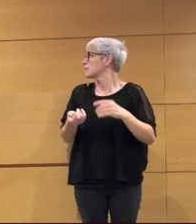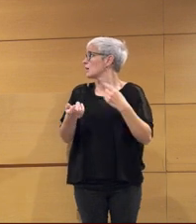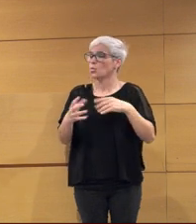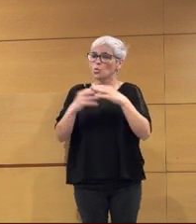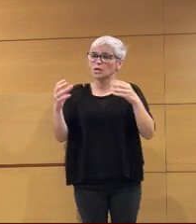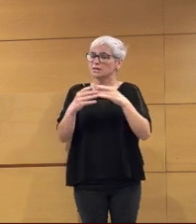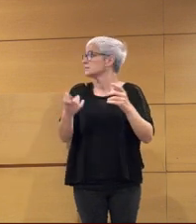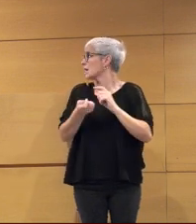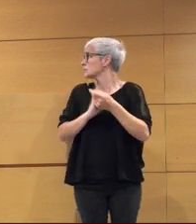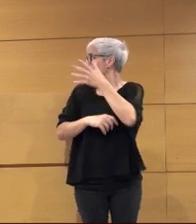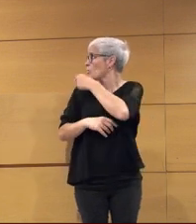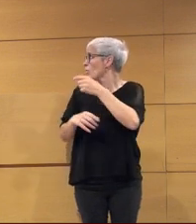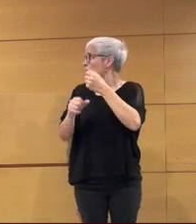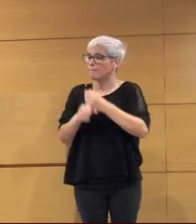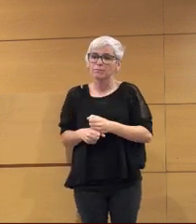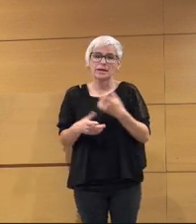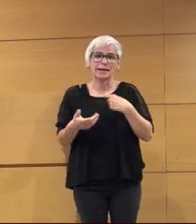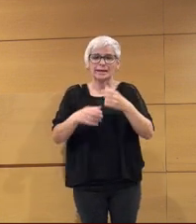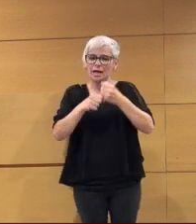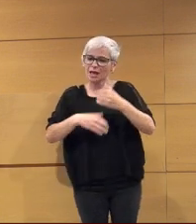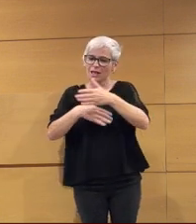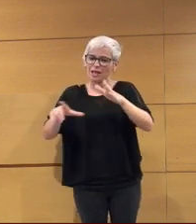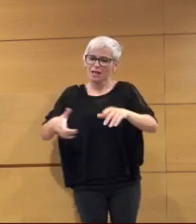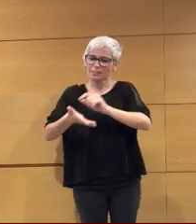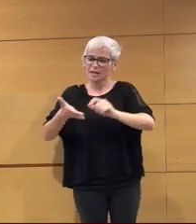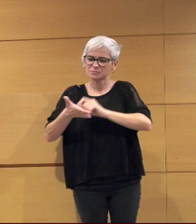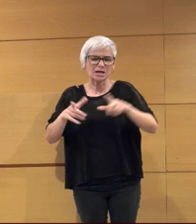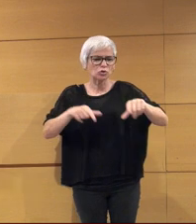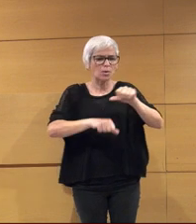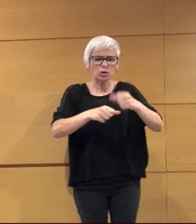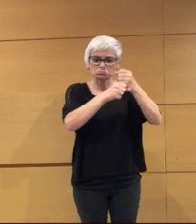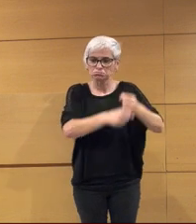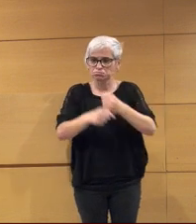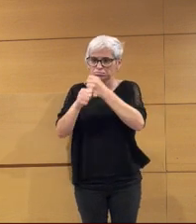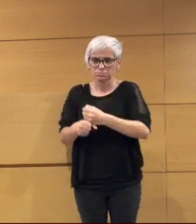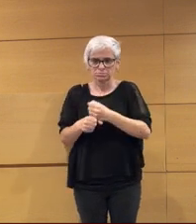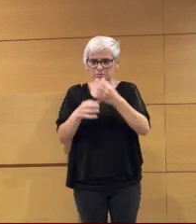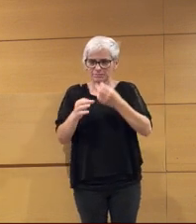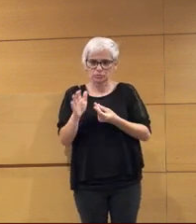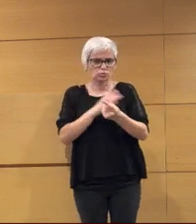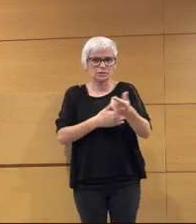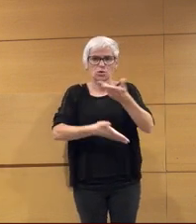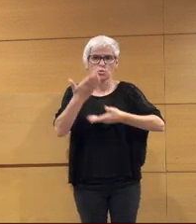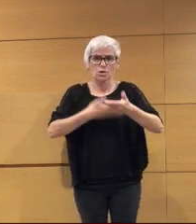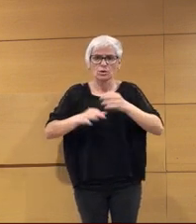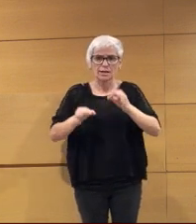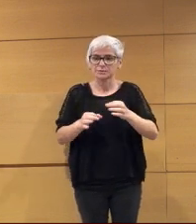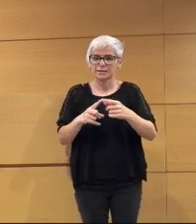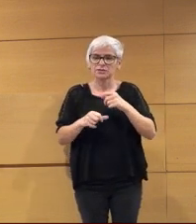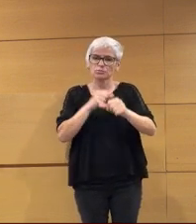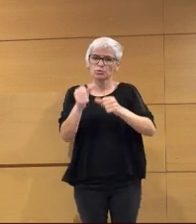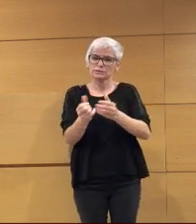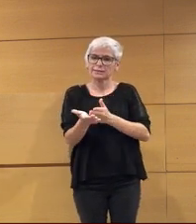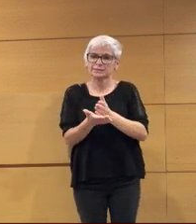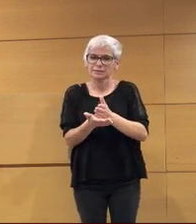no ens podem quedar tancats al nostre despatx o al nostre laboratori, sinó que hem de sortir, hem de col·laborar. També és un procés bidireccional, és a dir,